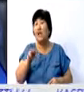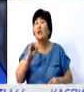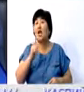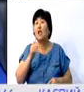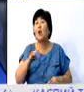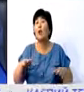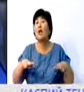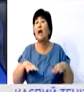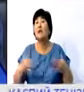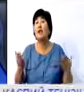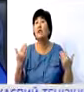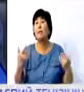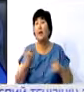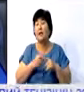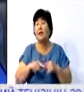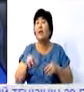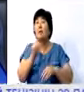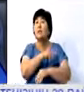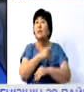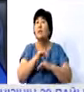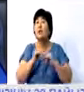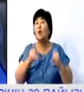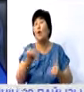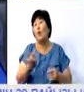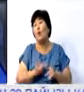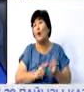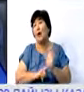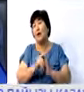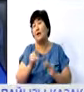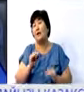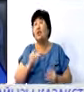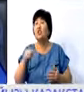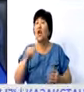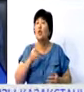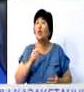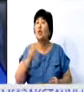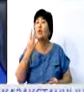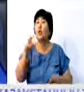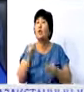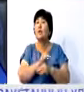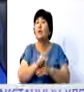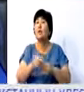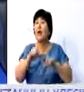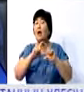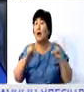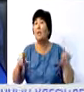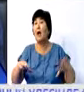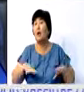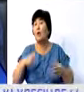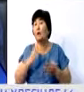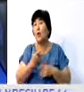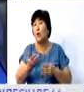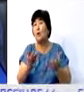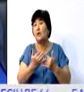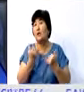шипажайында медицина туризмін дамытуды қолға алмақпыз. Ол дегеніміз, қазіргі таңда жаңа қорғанда 4 ем қабылдайтын санаторий болса, оның